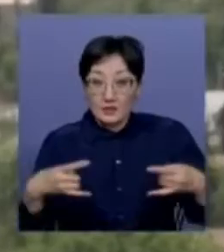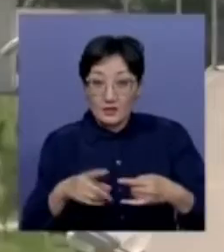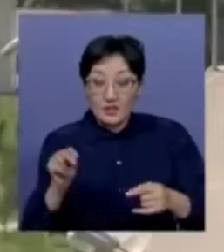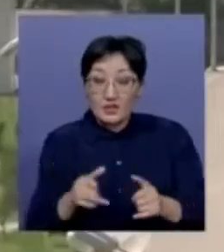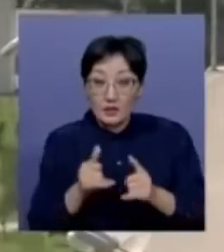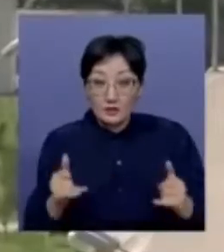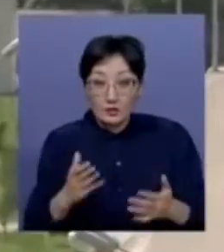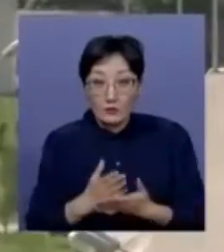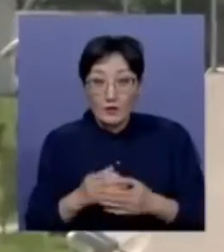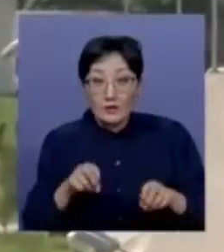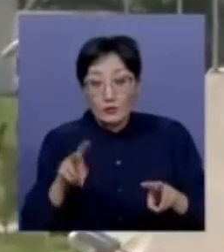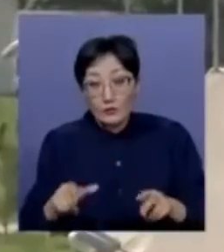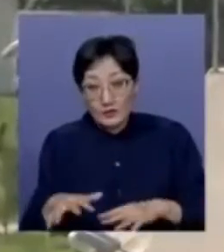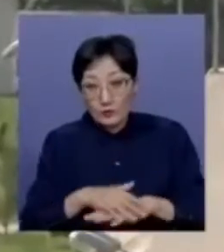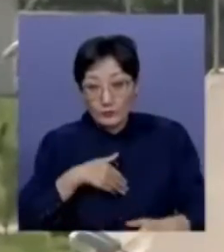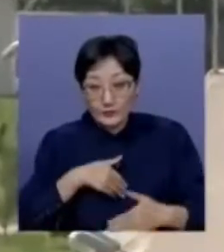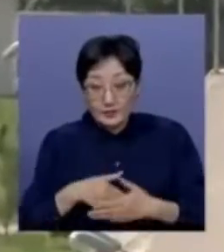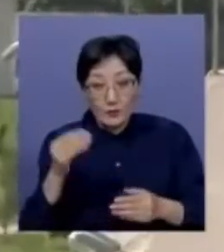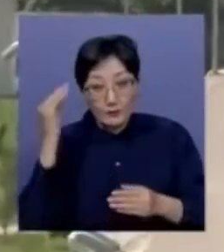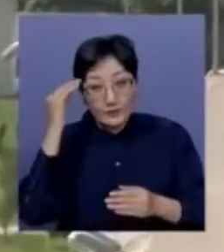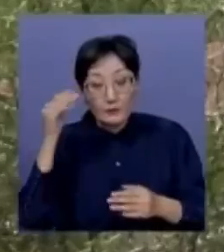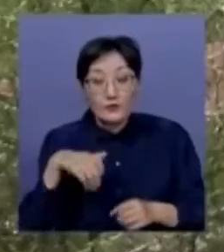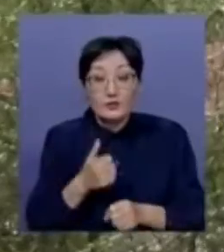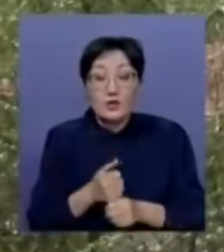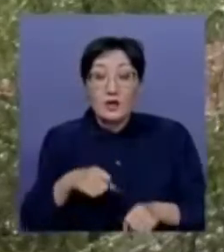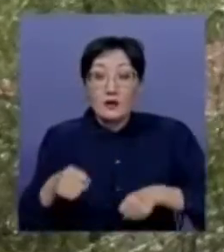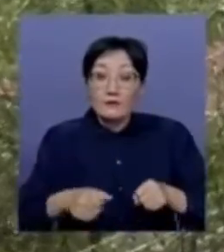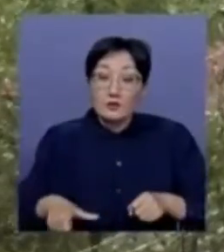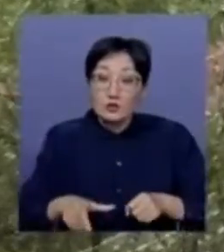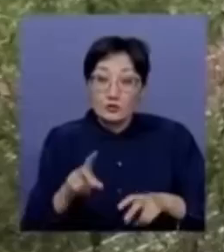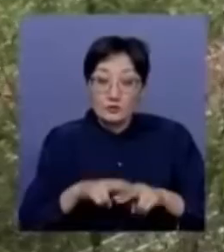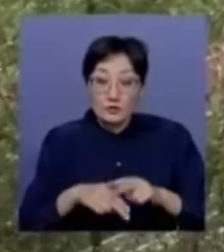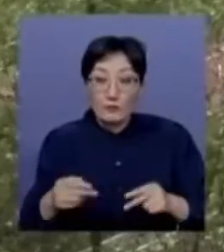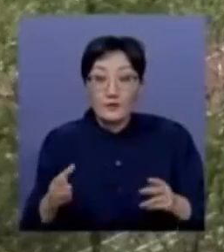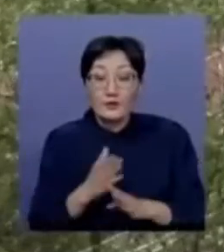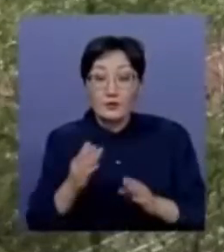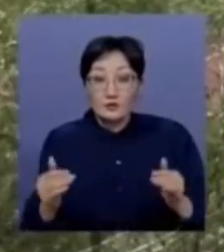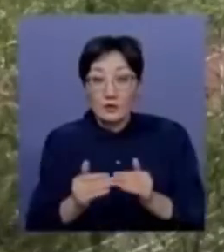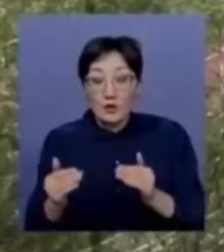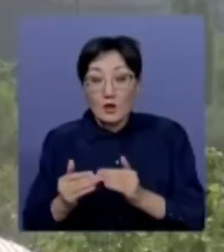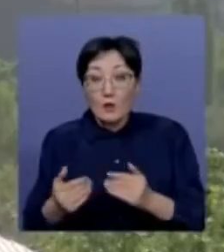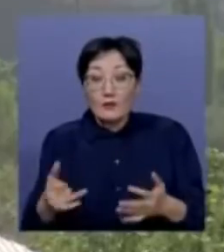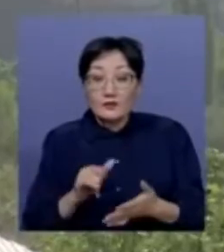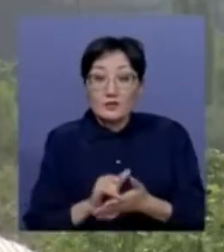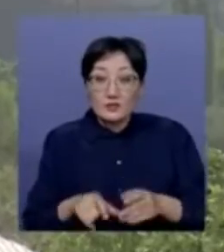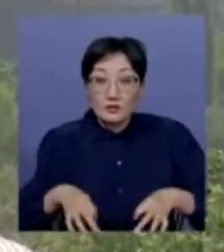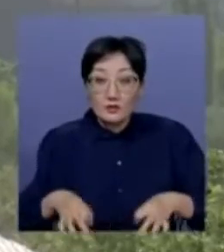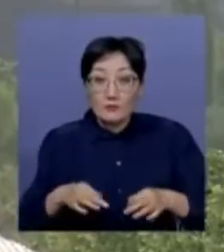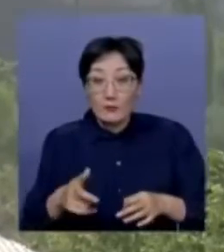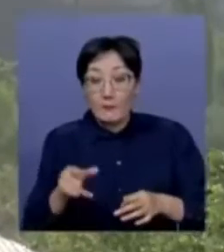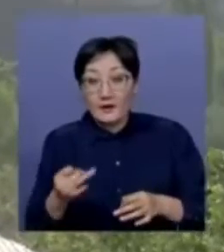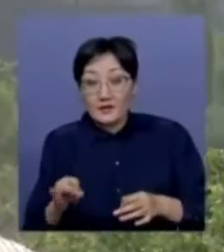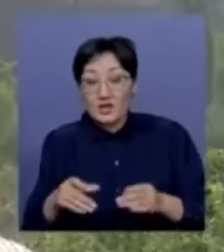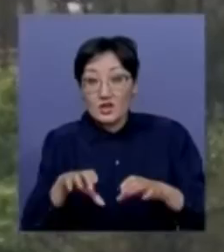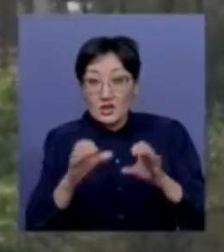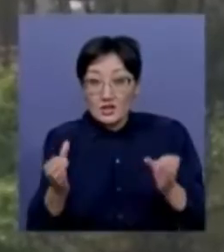артып келеді. Сарапшылар мен қоғам белсенділердің пікірі негізінде веложолдар салу, экобекеттер мен экобокстар орнату, автокөлік майларын,